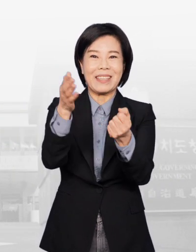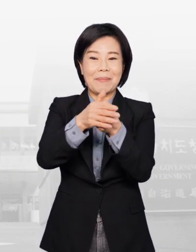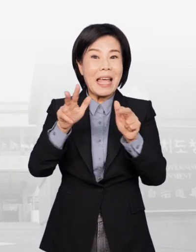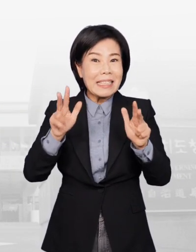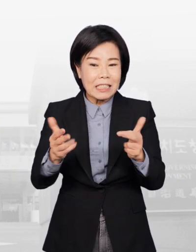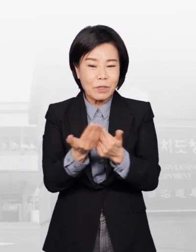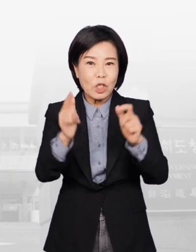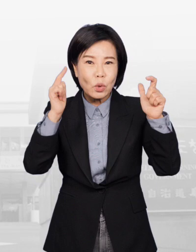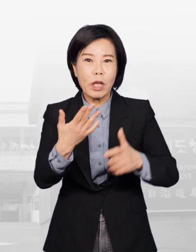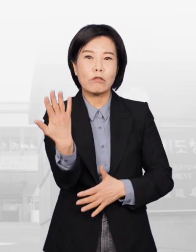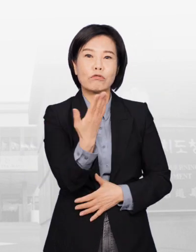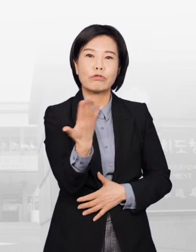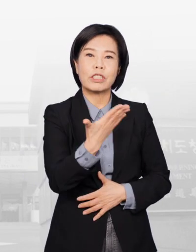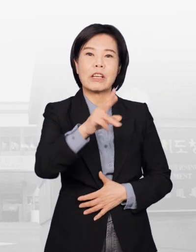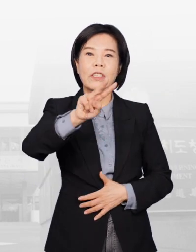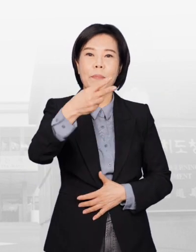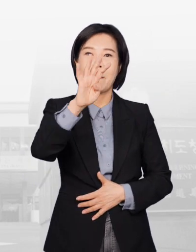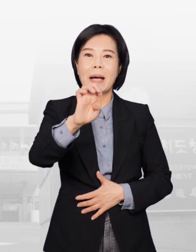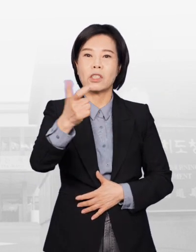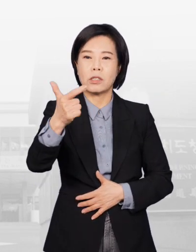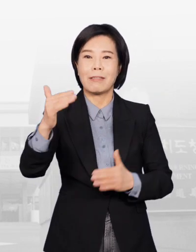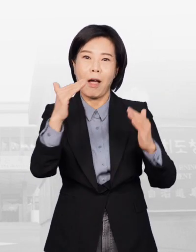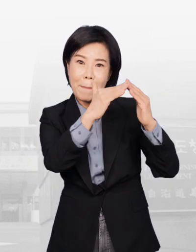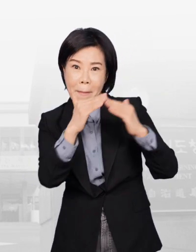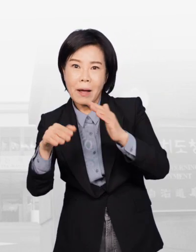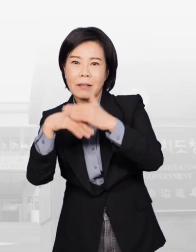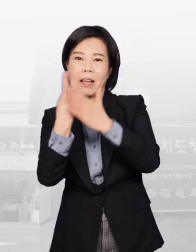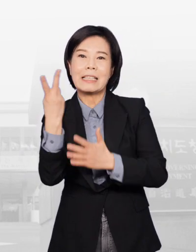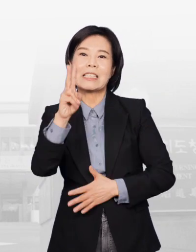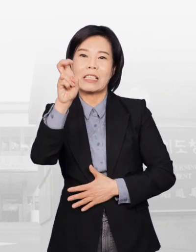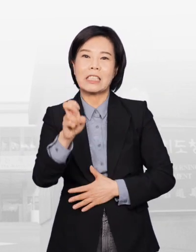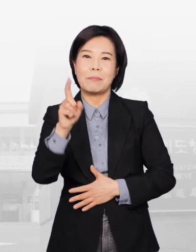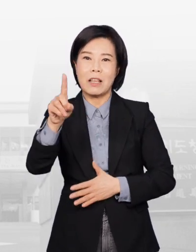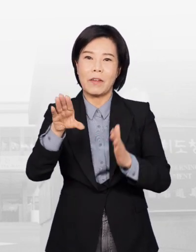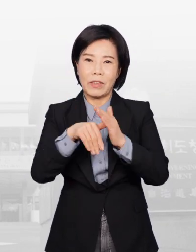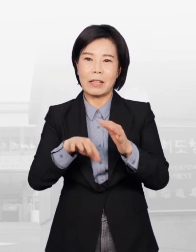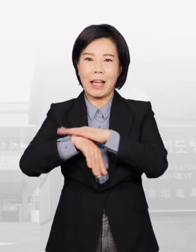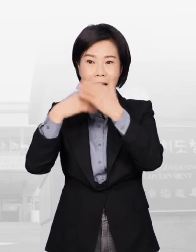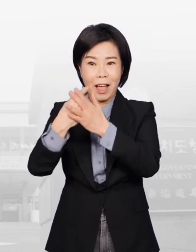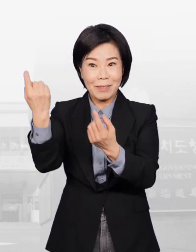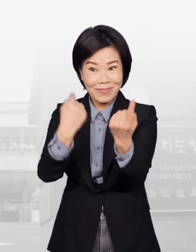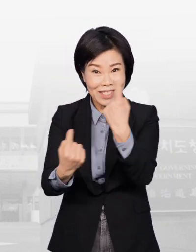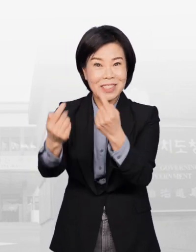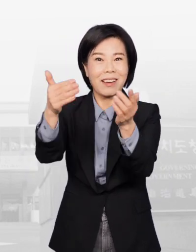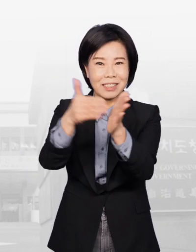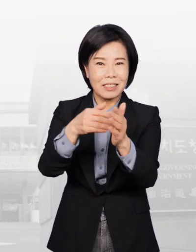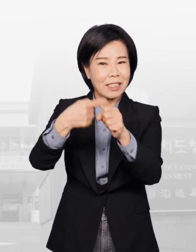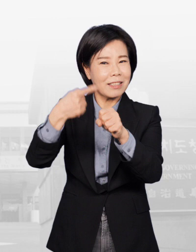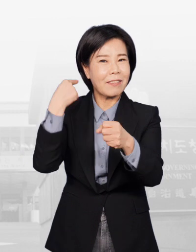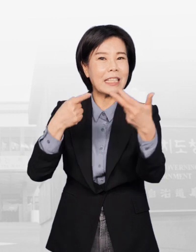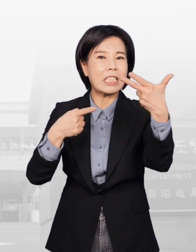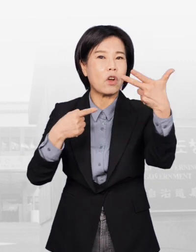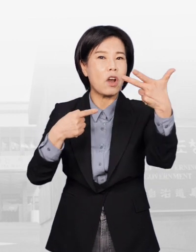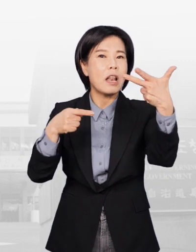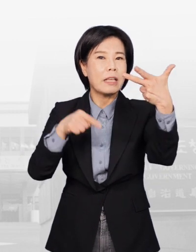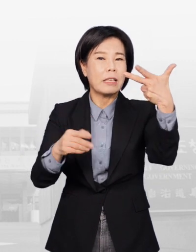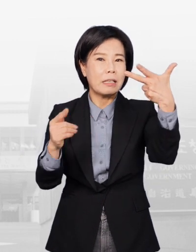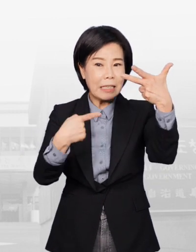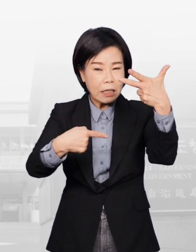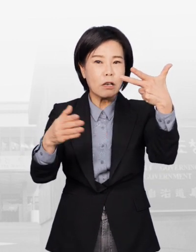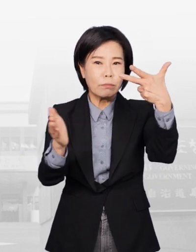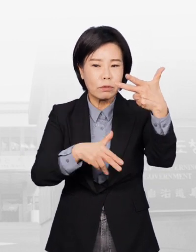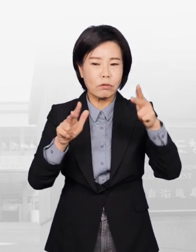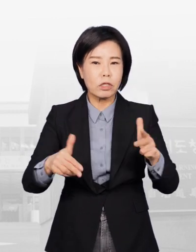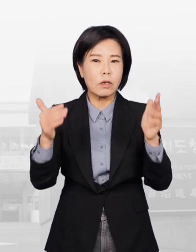제도인데요. 현재 도내 9,246가구가 2021년 에너지 바우처를 신청했고 지난해 7월